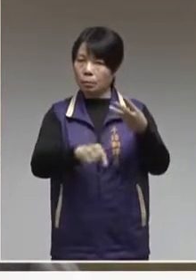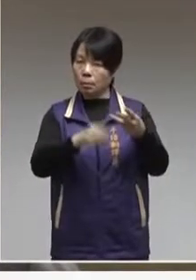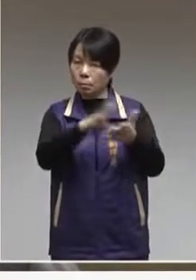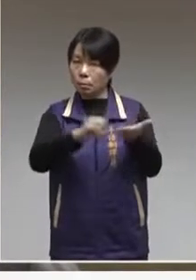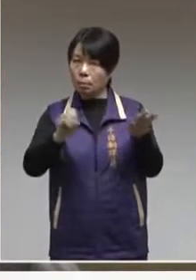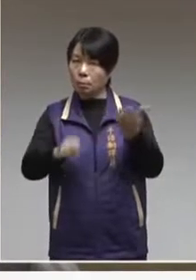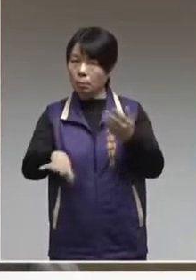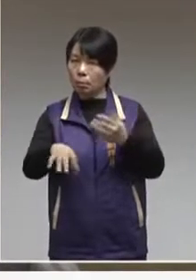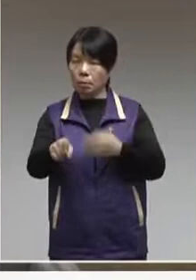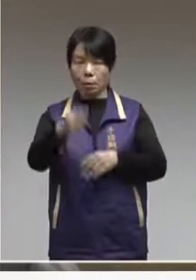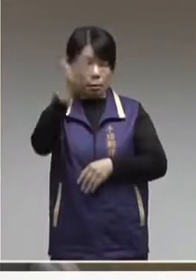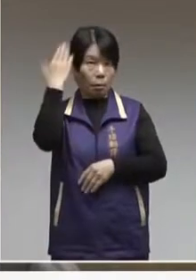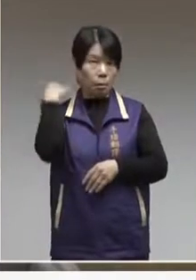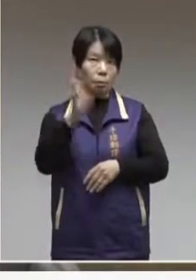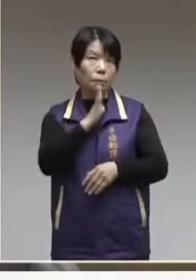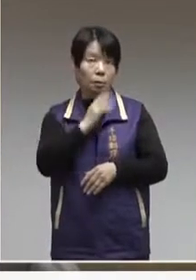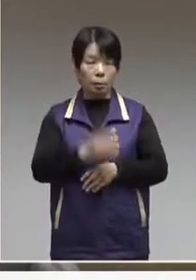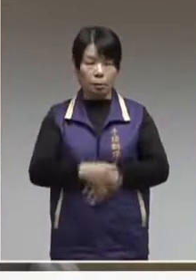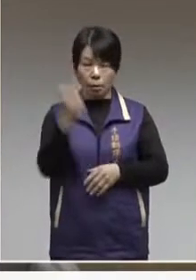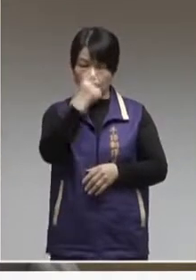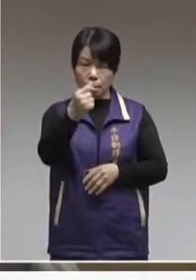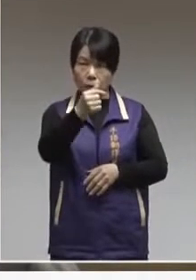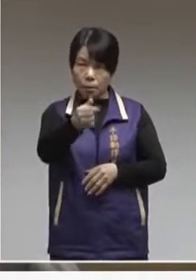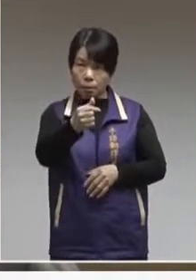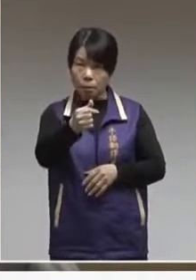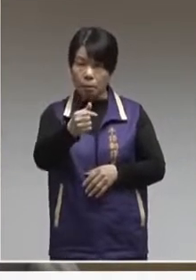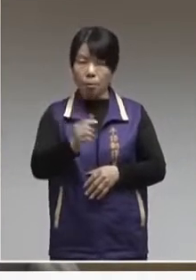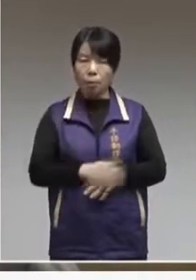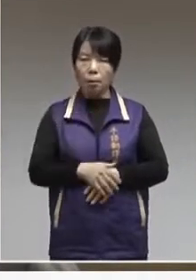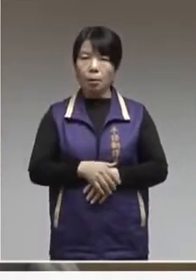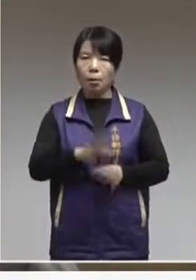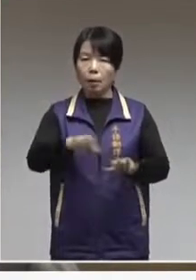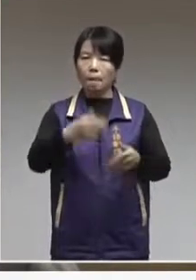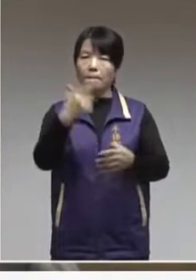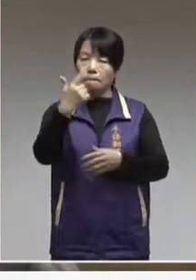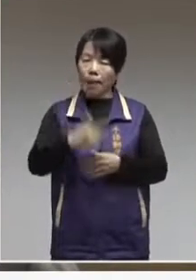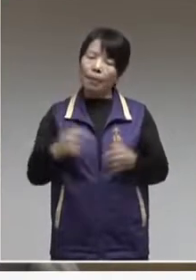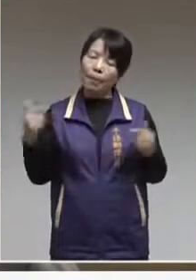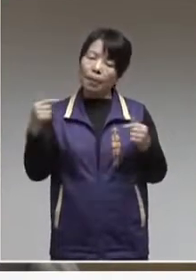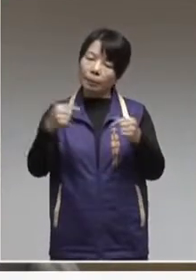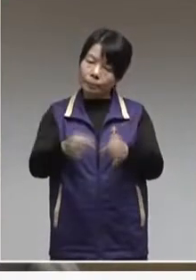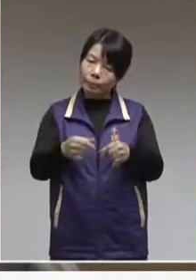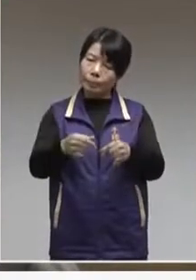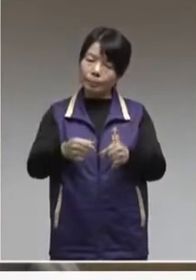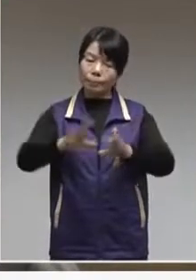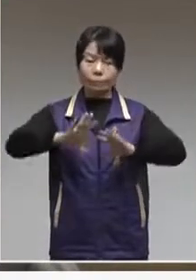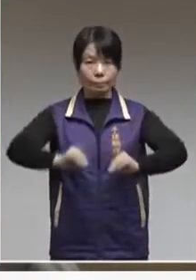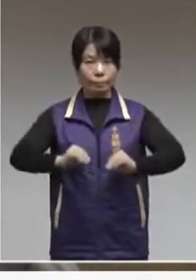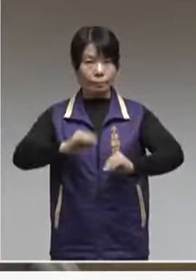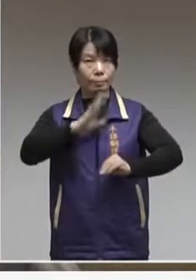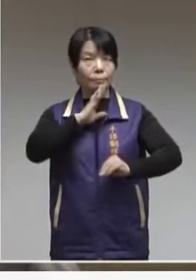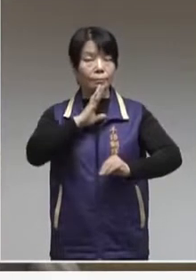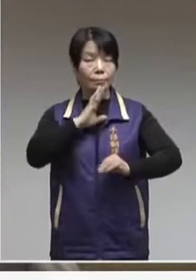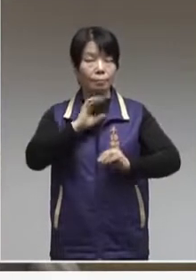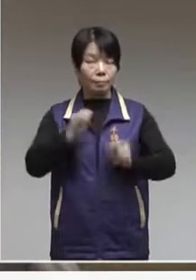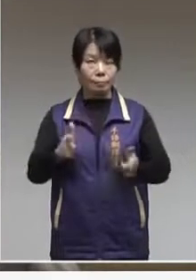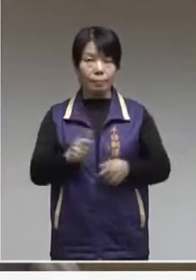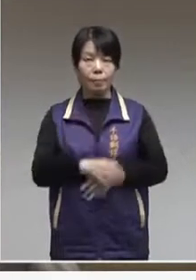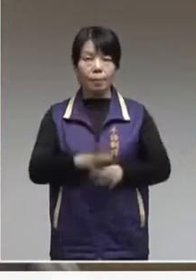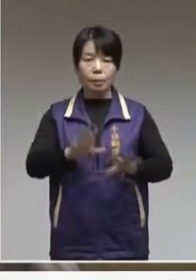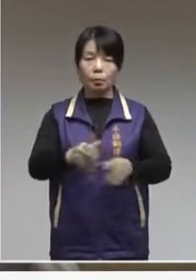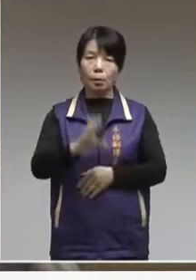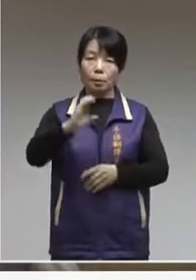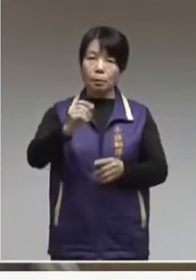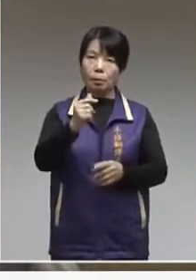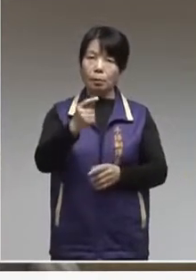为他曾经有确诊，但是因为越来越弱之后康复了，是这样的情况吗？然后 CT 值